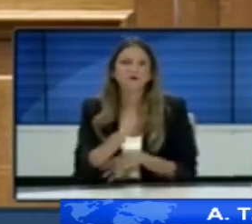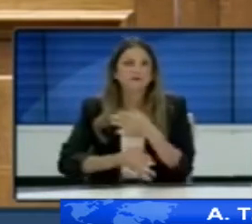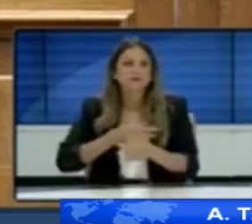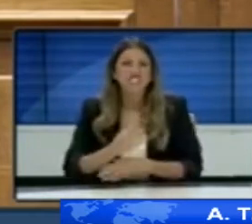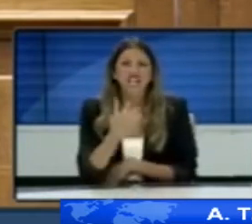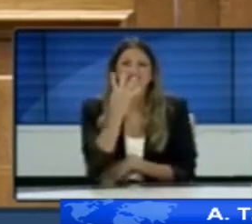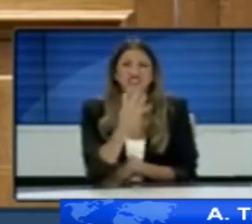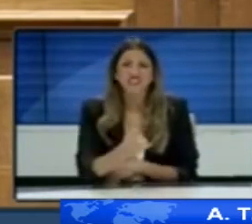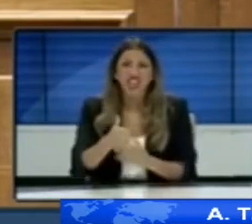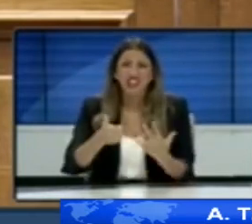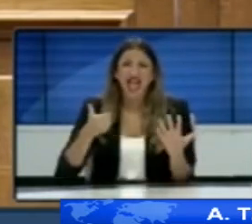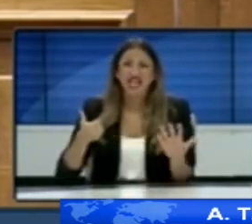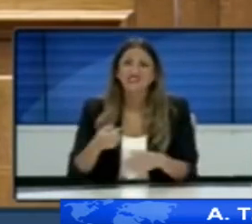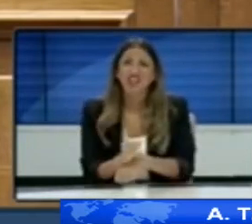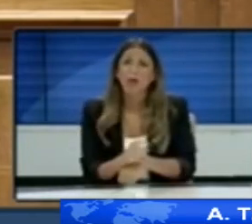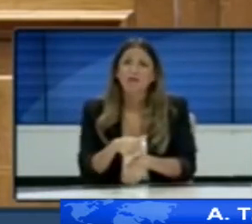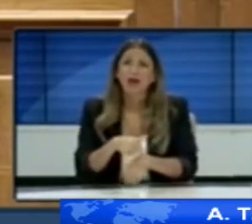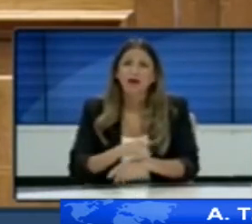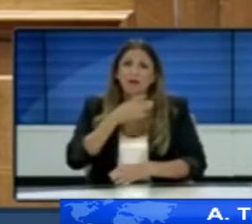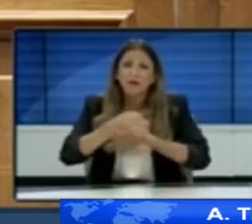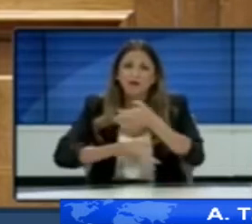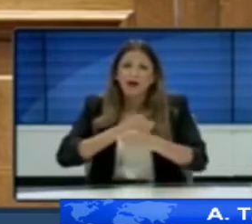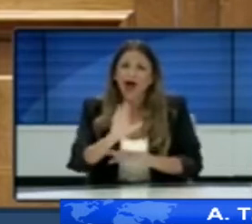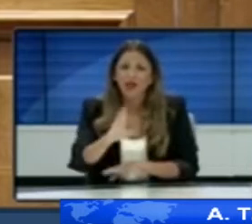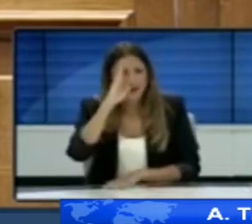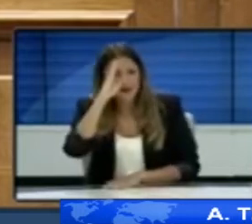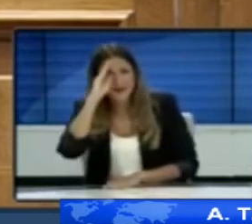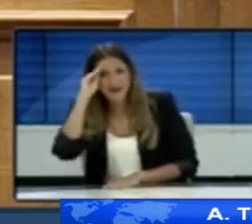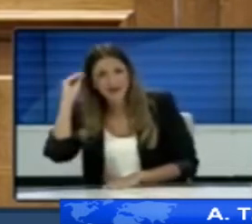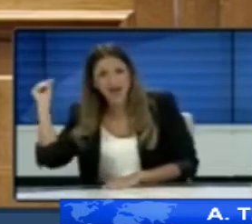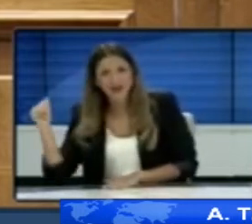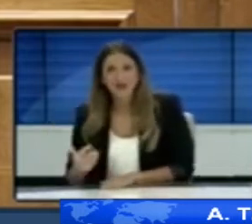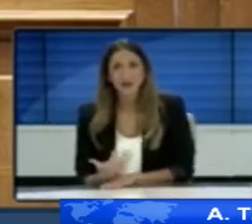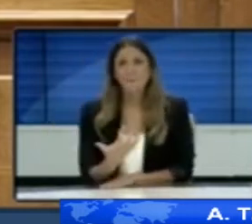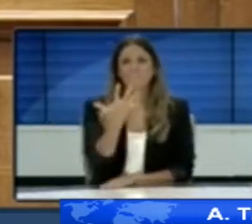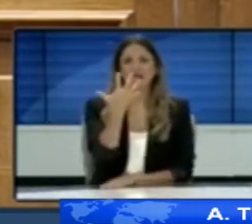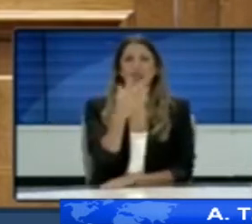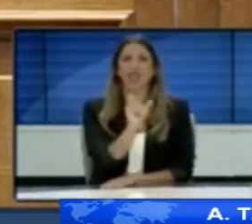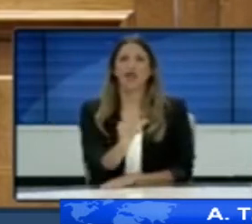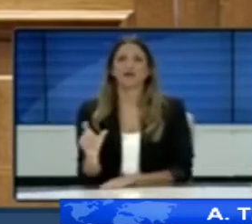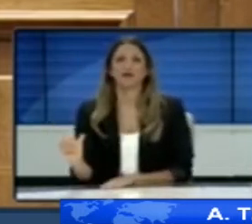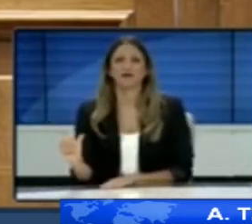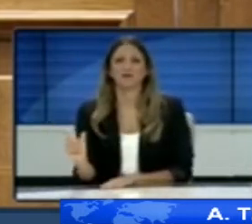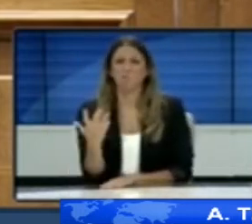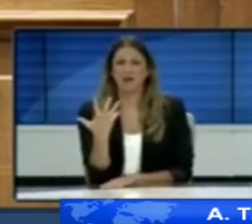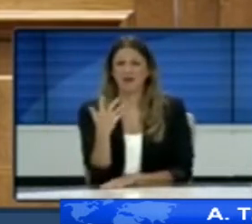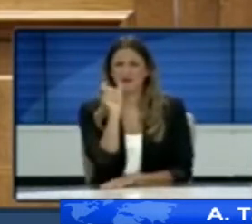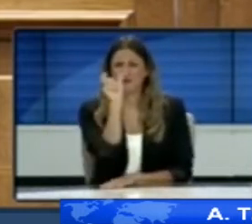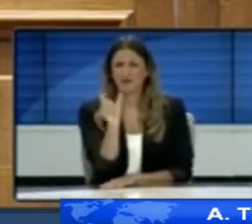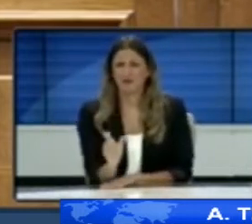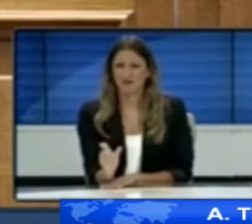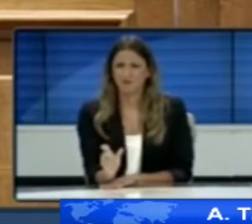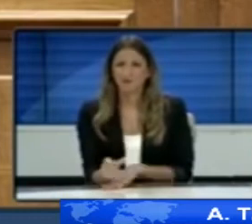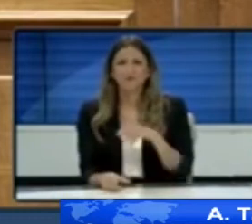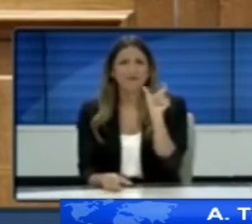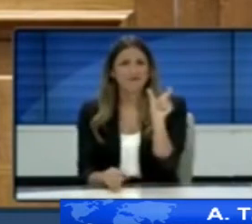46 λεπτά ξεχάσατε να αναφέρετε 5 τουλάχιστον λέξεις. Δεν τις άκουσα. Δεν είπατε τη